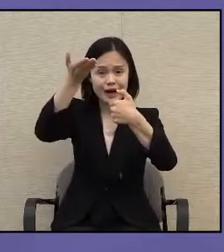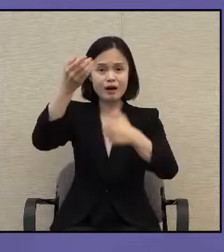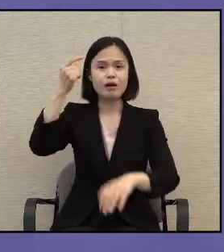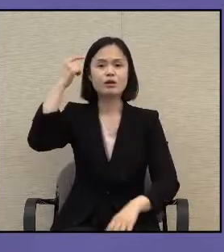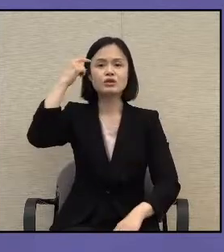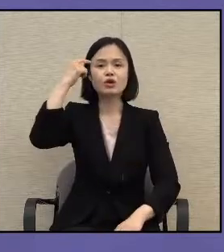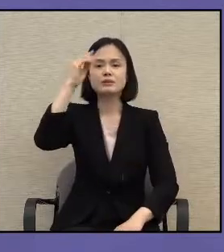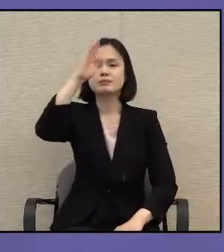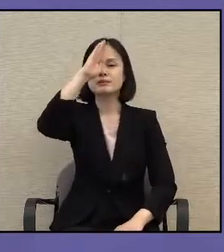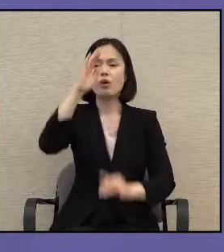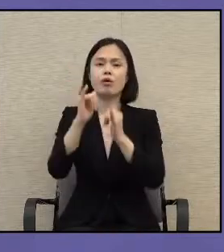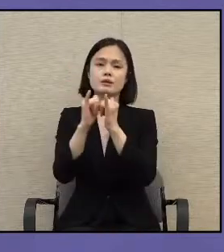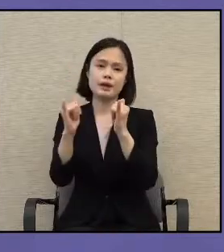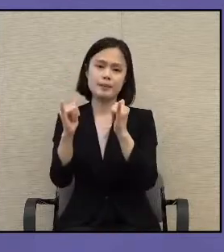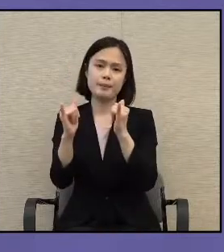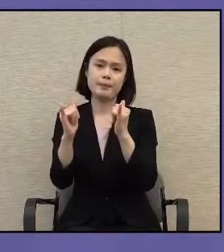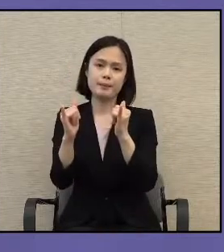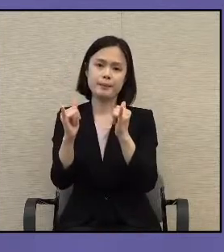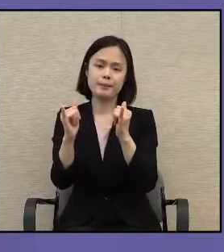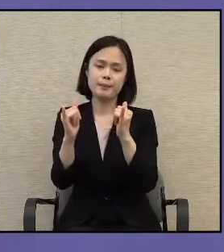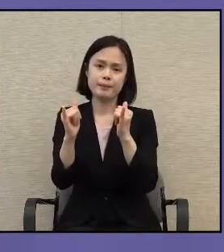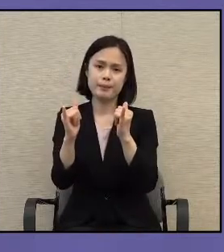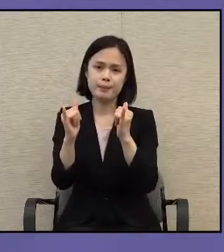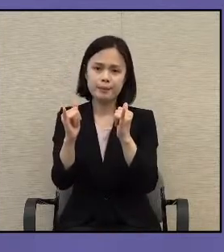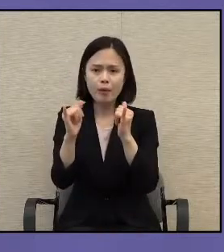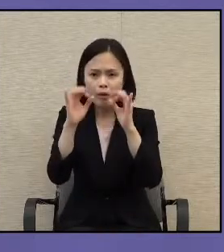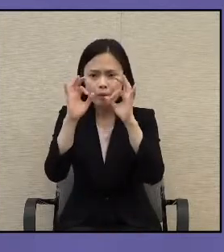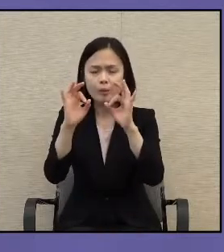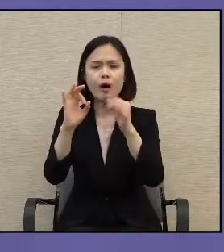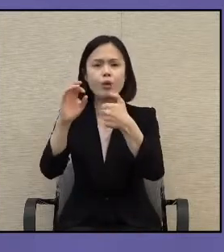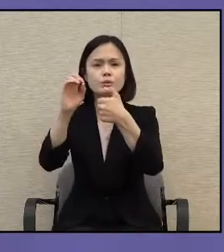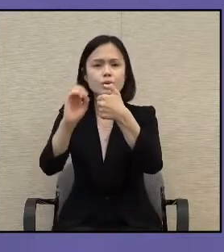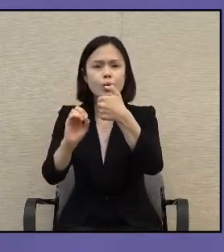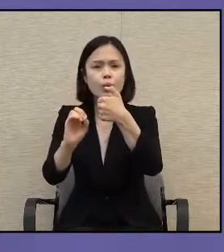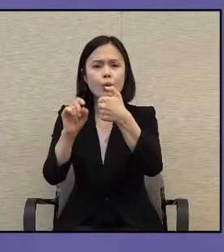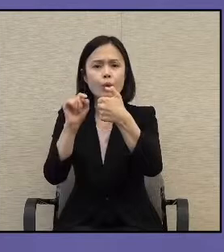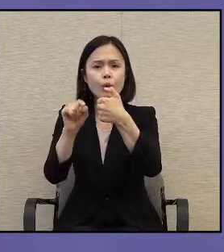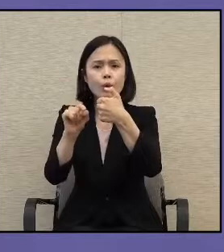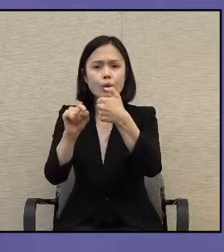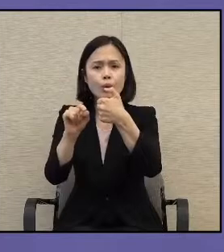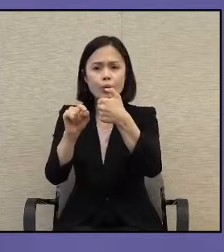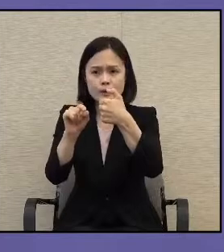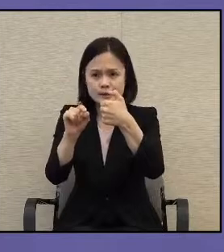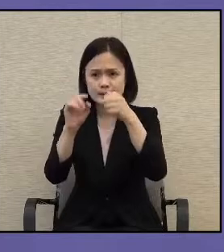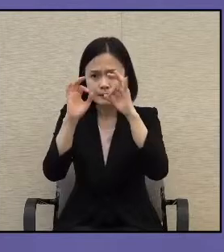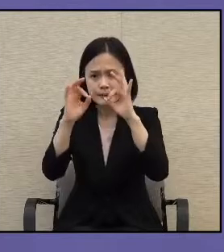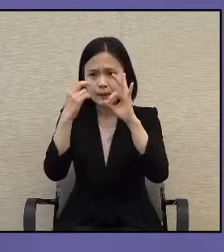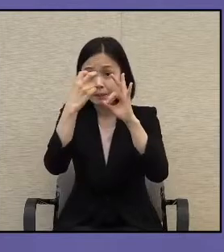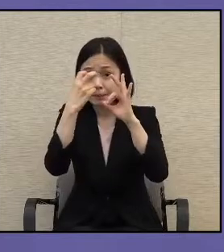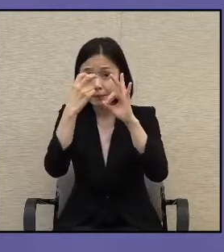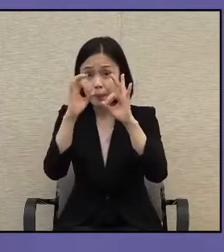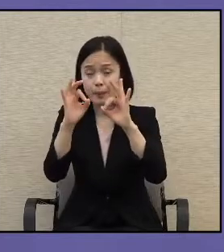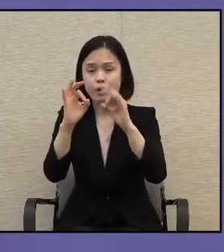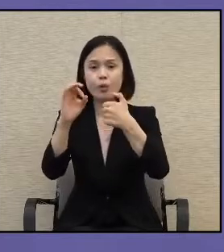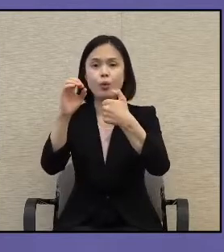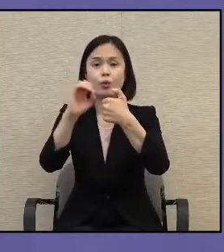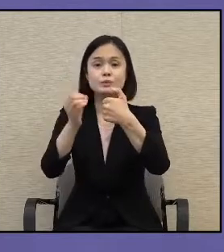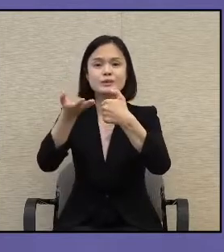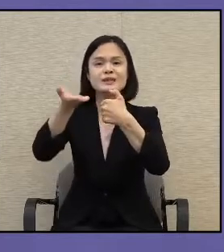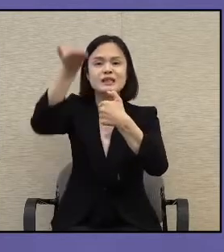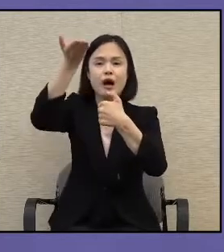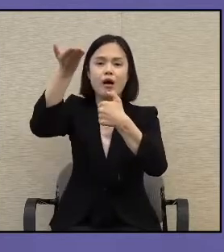이제 스키즈나 바이폴라는 그래도 조금 더 낮은 편이었었는데, 전체적으로 정신질환자들을 봤을 때는 50% 이상,